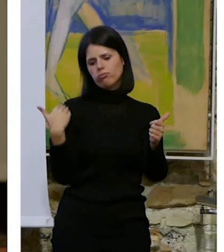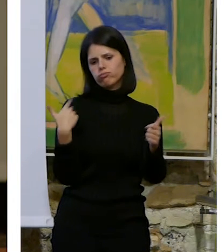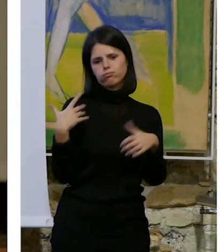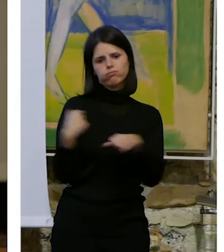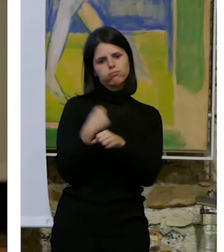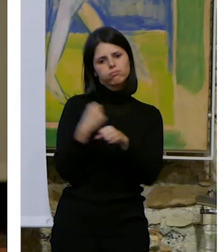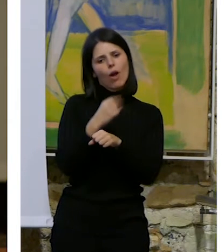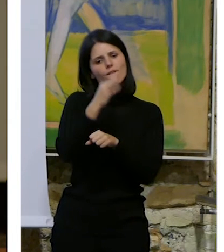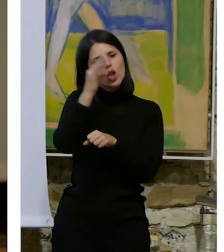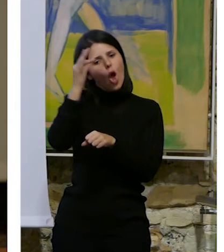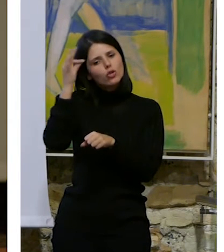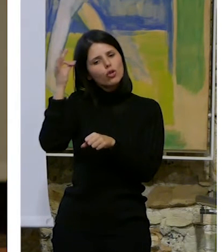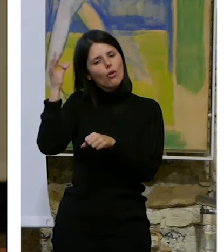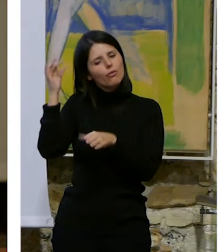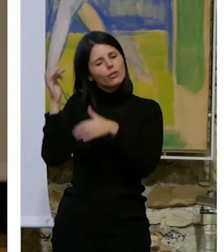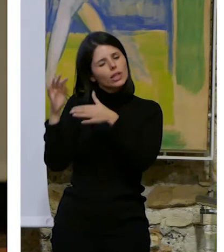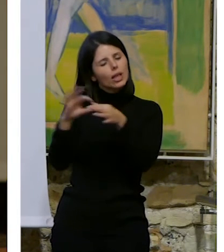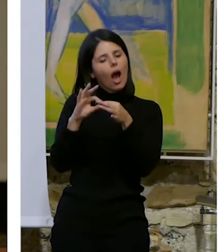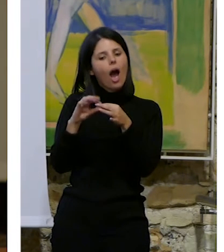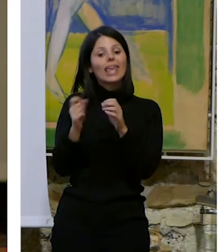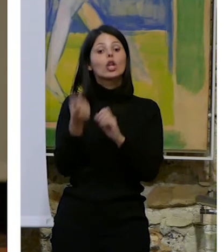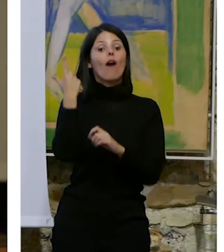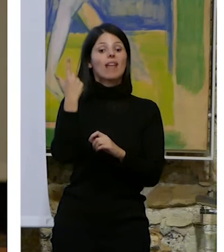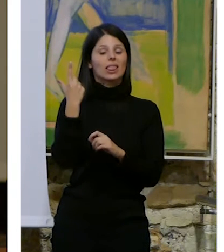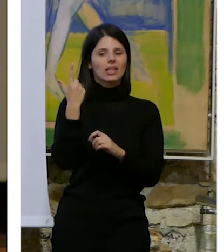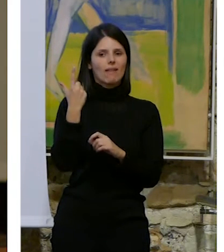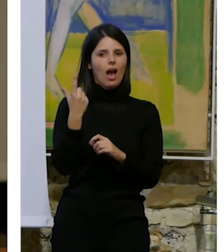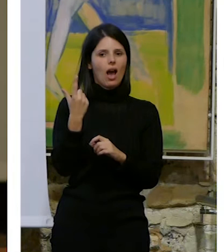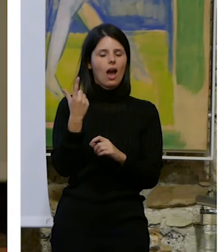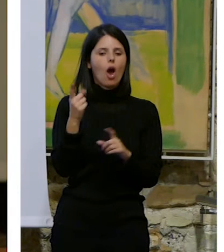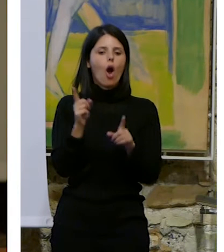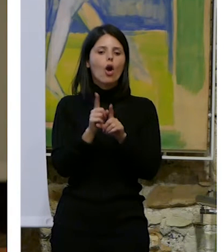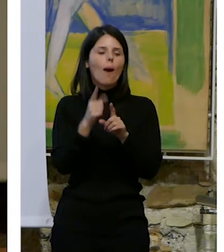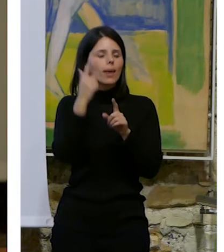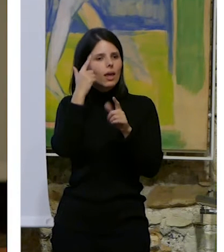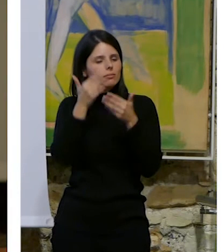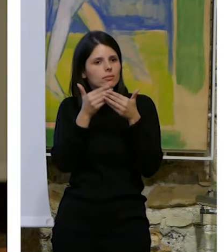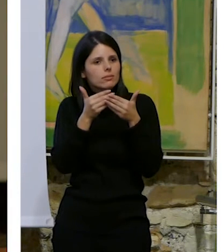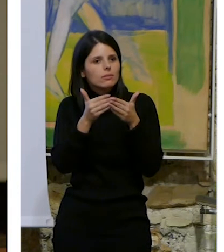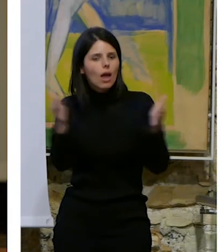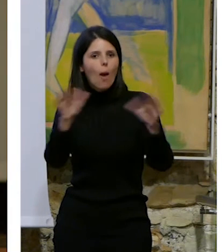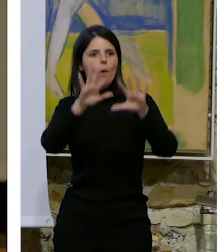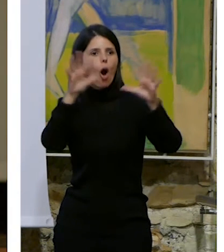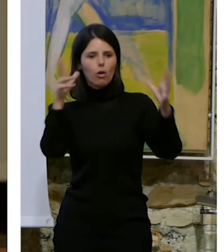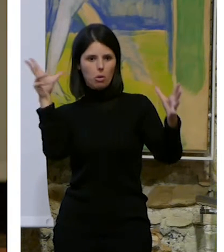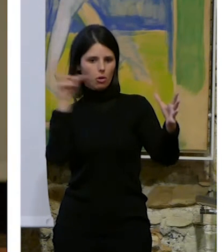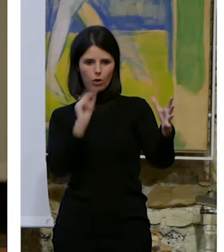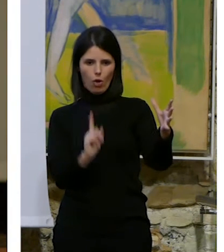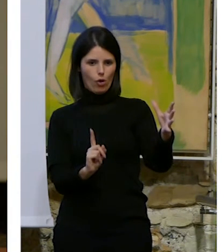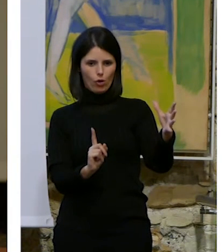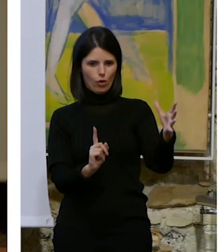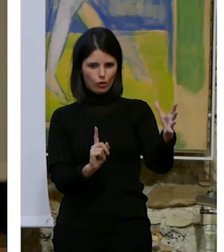della filosofia più innovativa, perché è come l'apertura a un mondo che non conoscevamo,